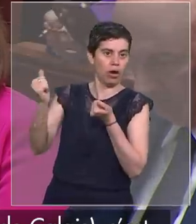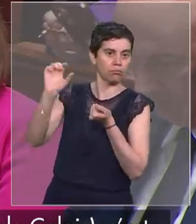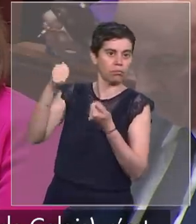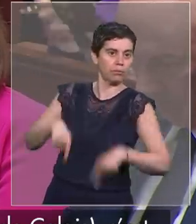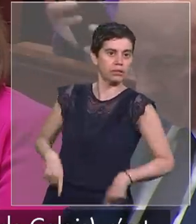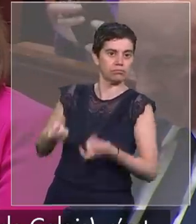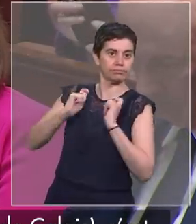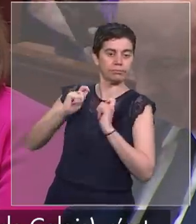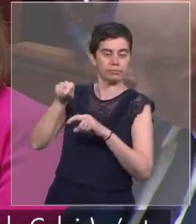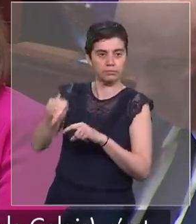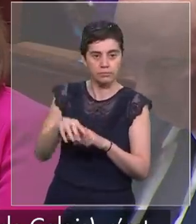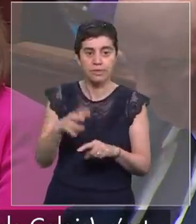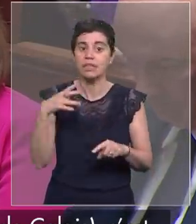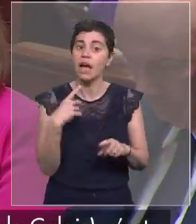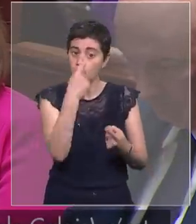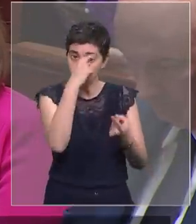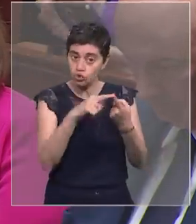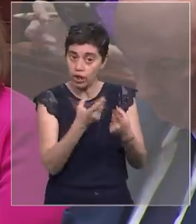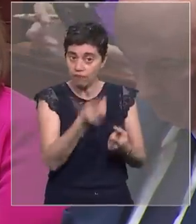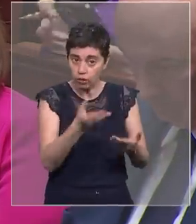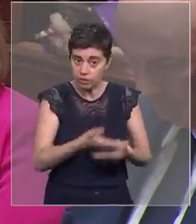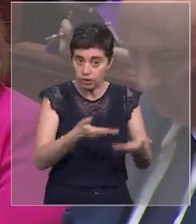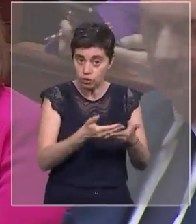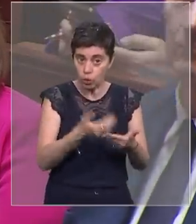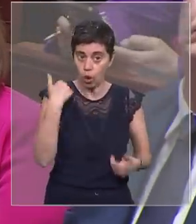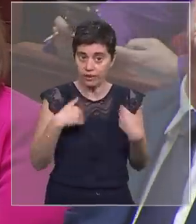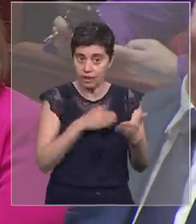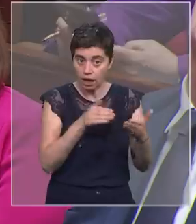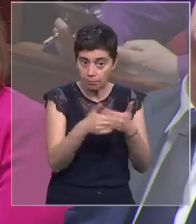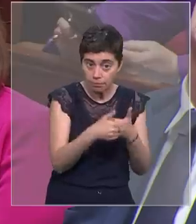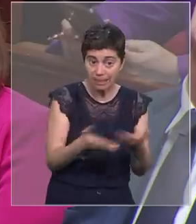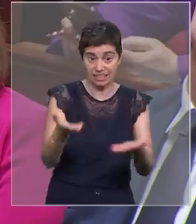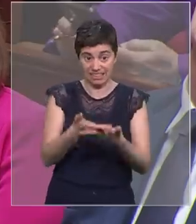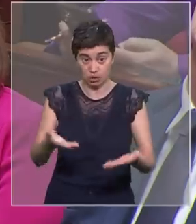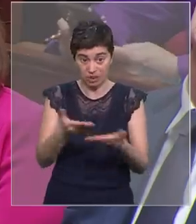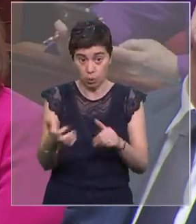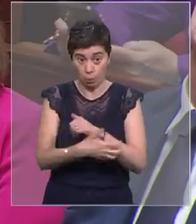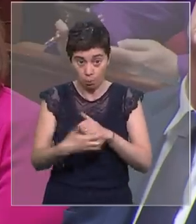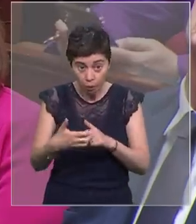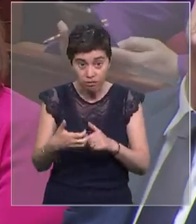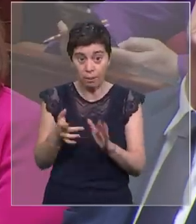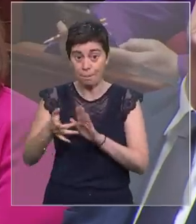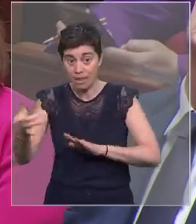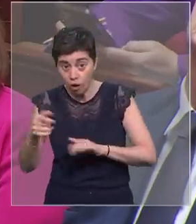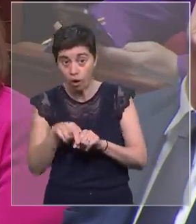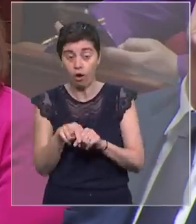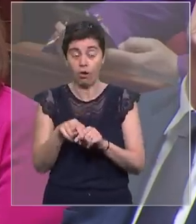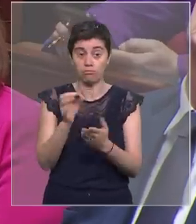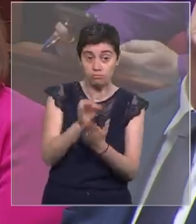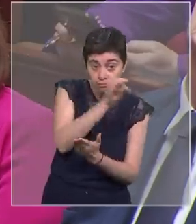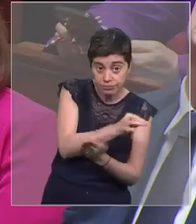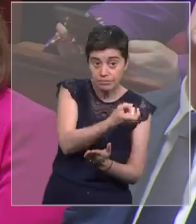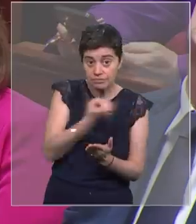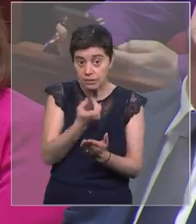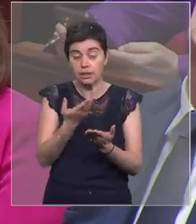le sujet des enfants en situation de handicap, les situations des enfants en situation de pauvreté, les enfants migrants, les enfants des territoires ultramarins.